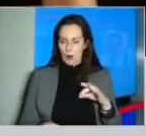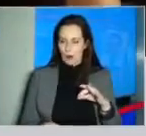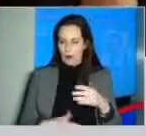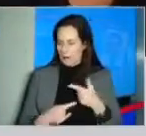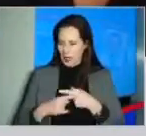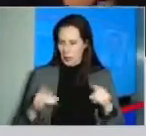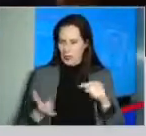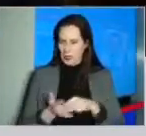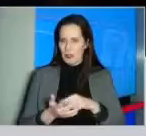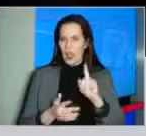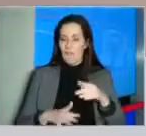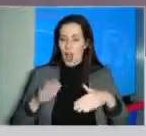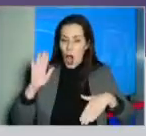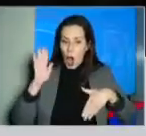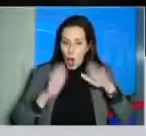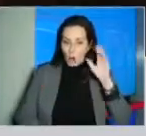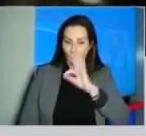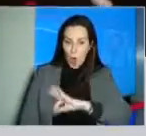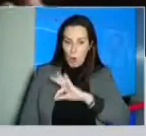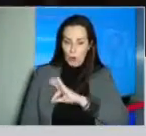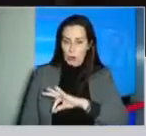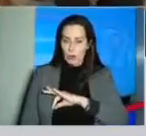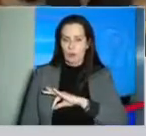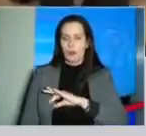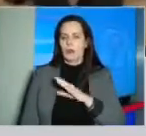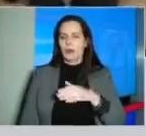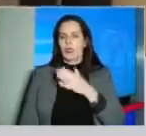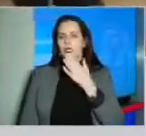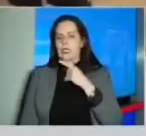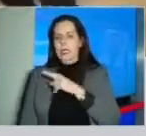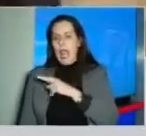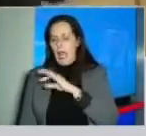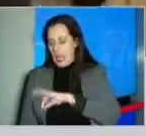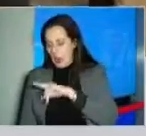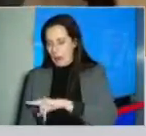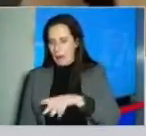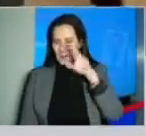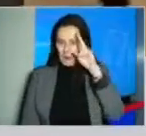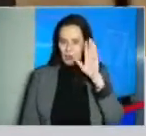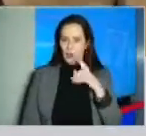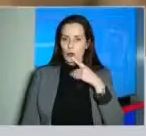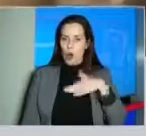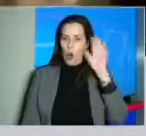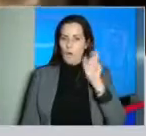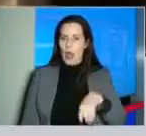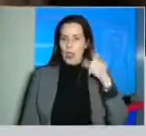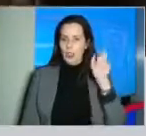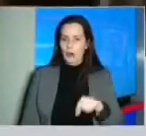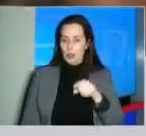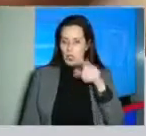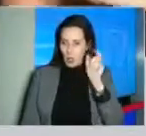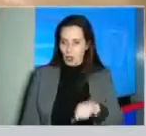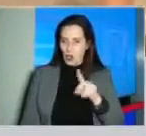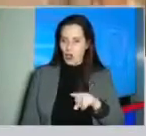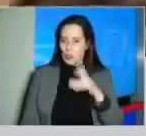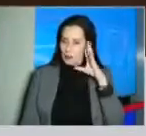מכל הסיבות. אבל הרוב, הכל הרוסי הוא מתחלק בין ישראל ביתנו לליכוד, שמה זה אומר? זה אומר שרוב האנשים, זה אנשים שיש